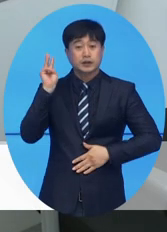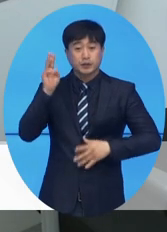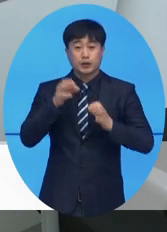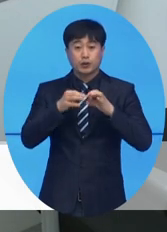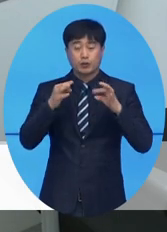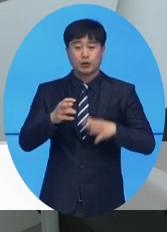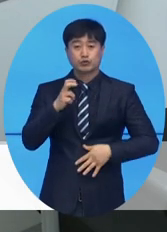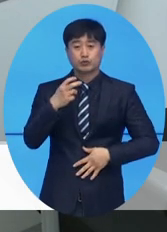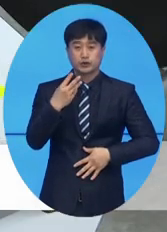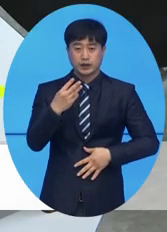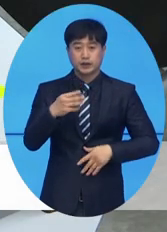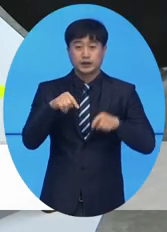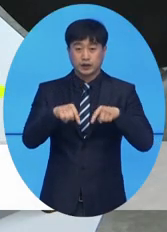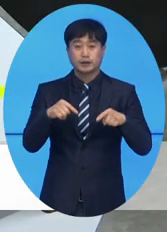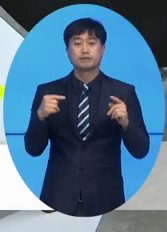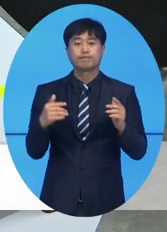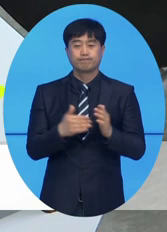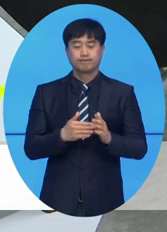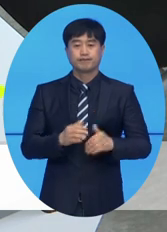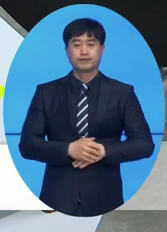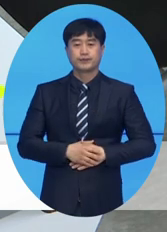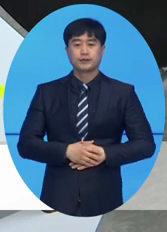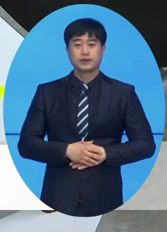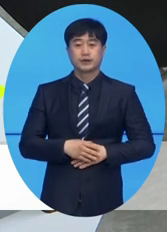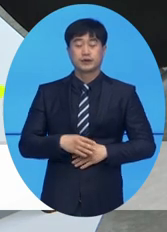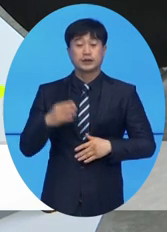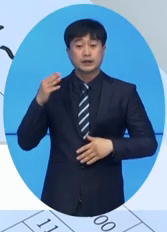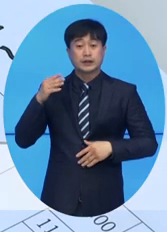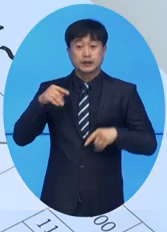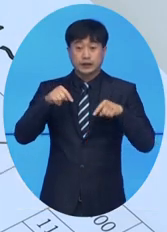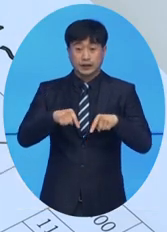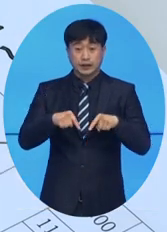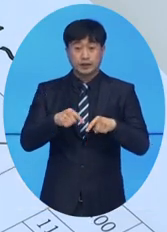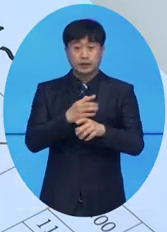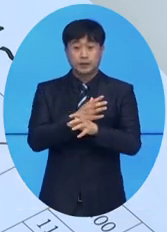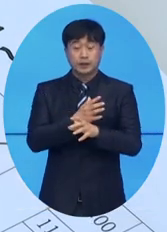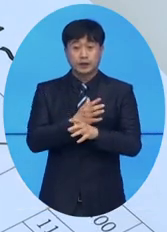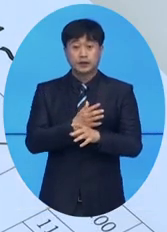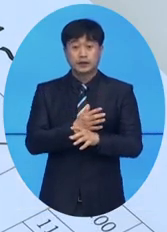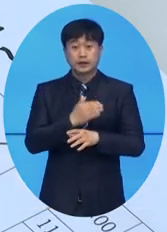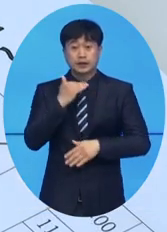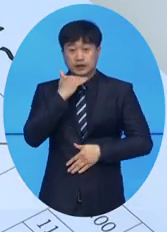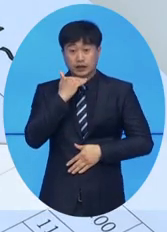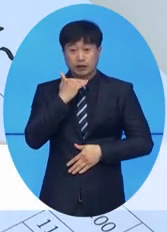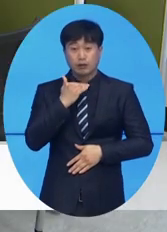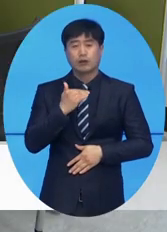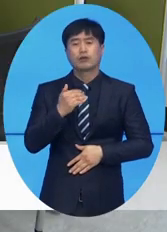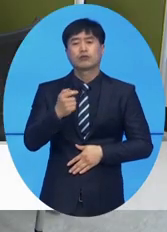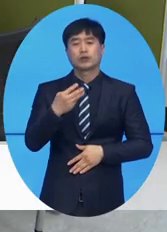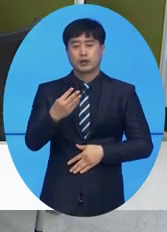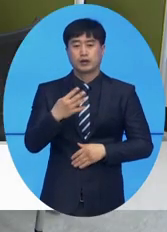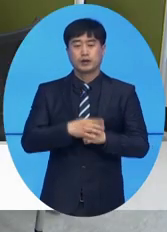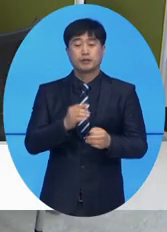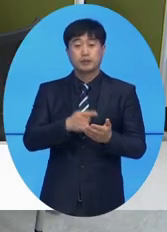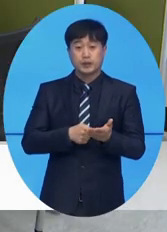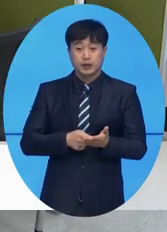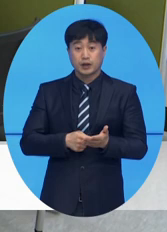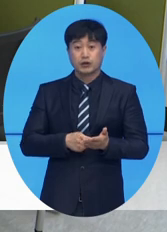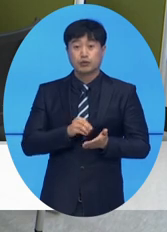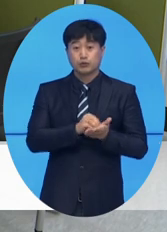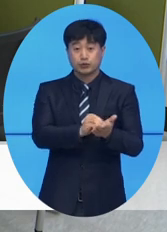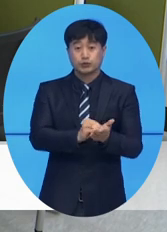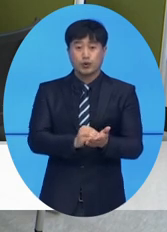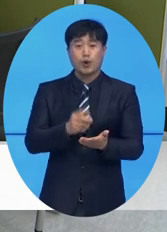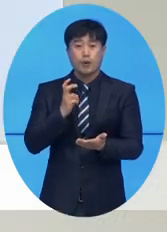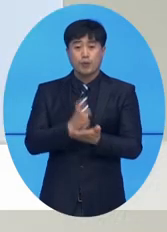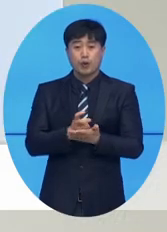3일 만에 23건의 상담이 진행됐습니다. 상담 예약은 63건이나 됩니다. 피해 사실을 접수하면 법률, 금융,